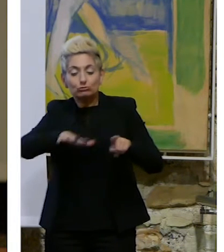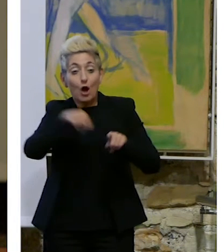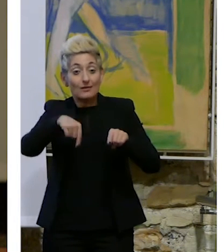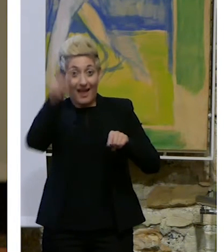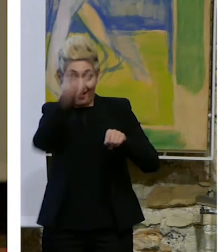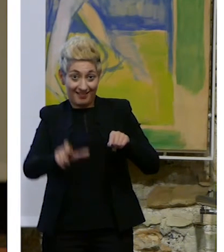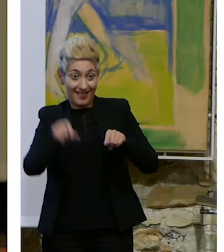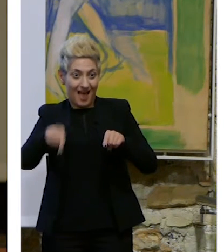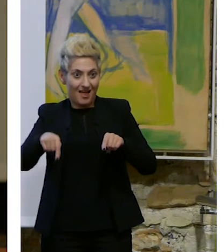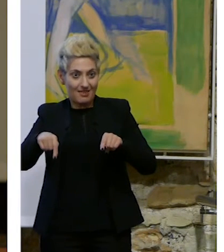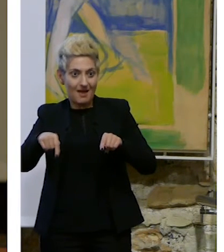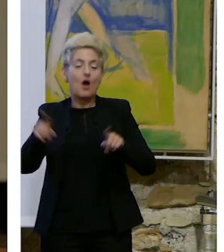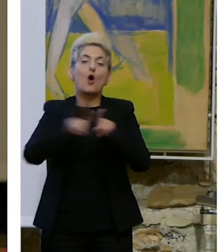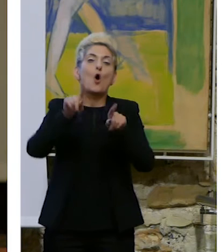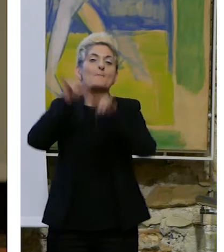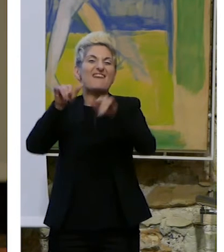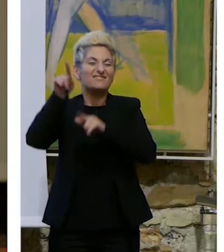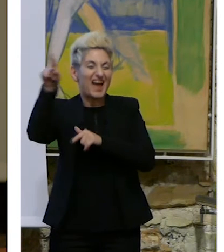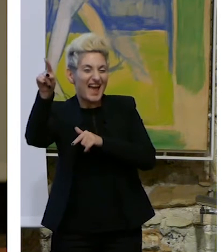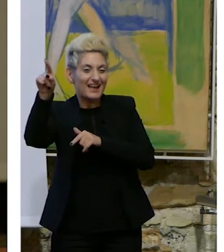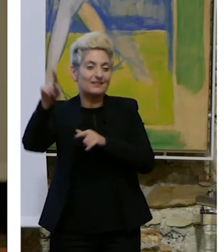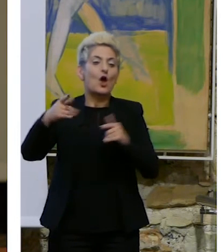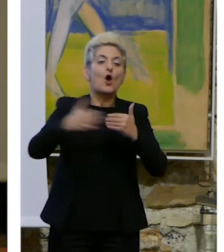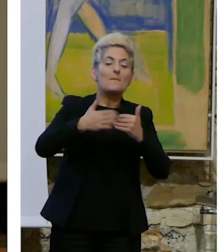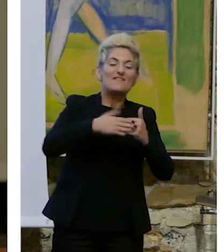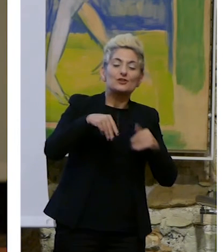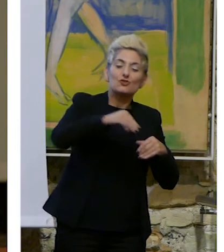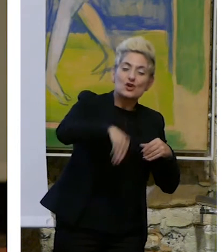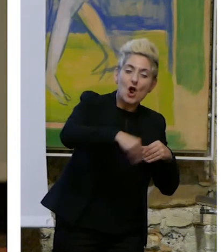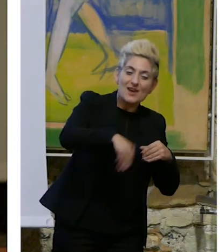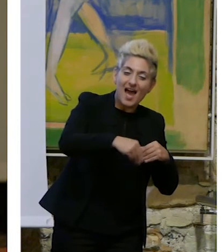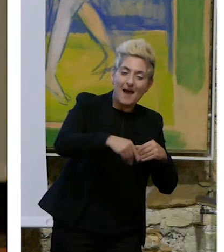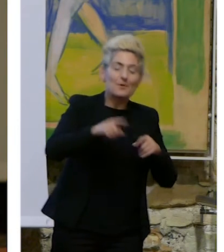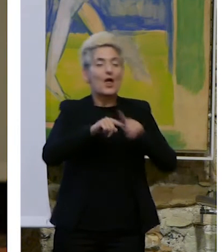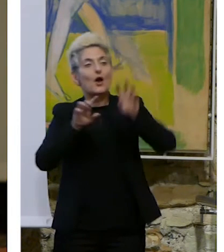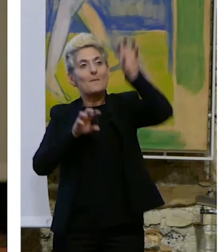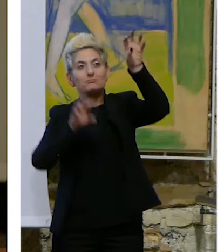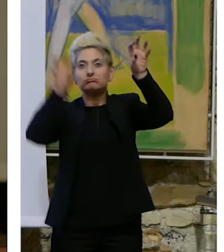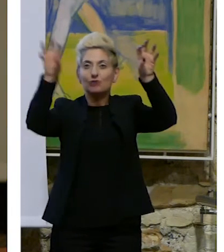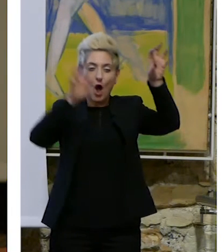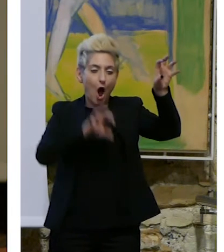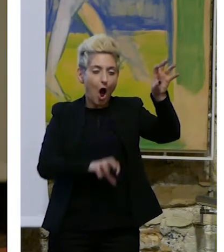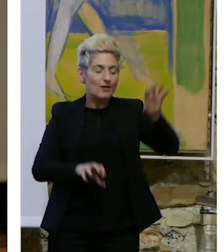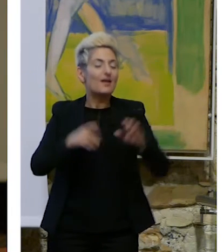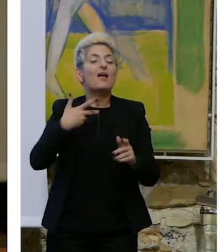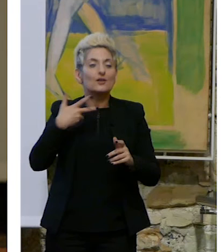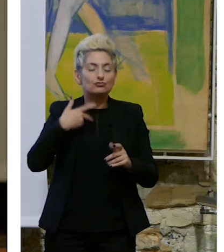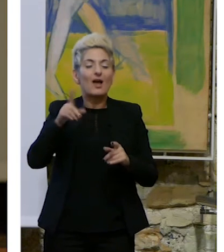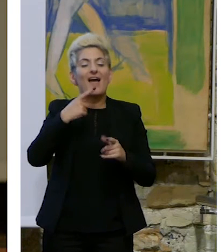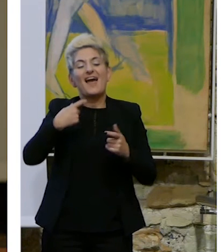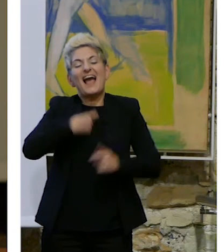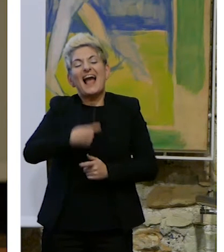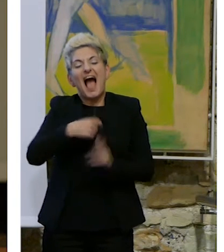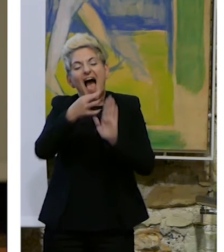quella lombarda, un po' come le aree intorno a Napoli, non sono tutte in Italia, ha una caratteristica molto